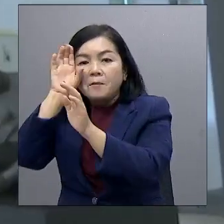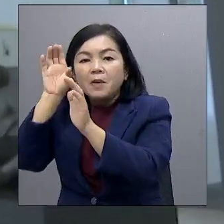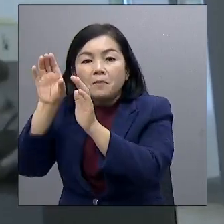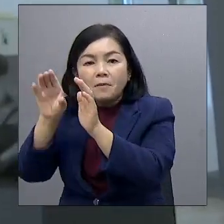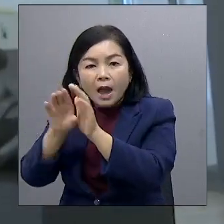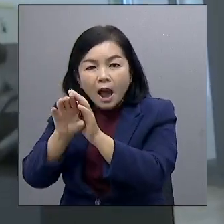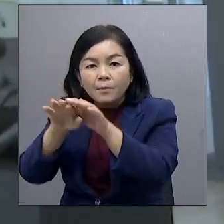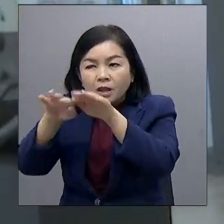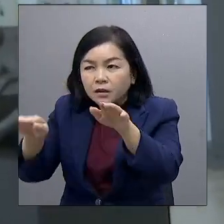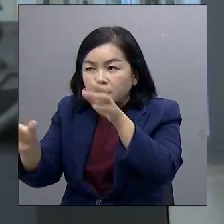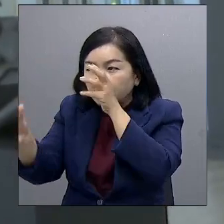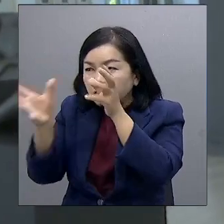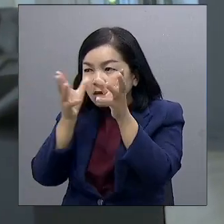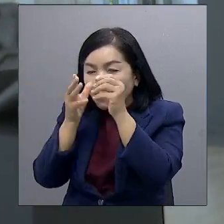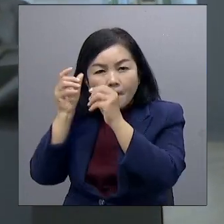ศิษย์